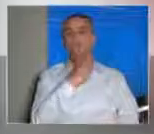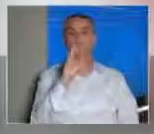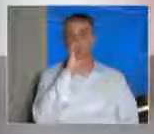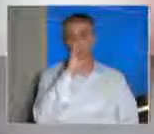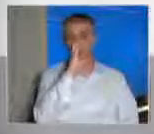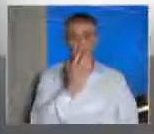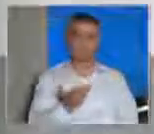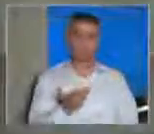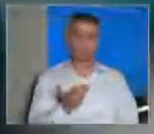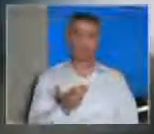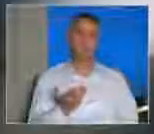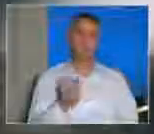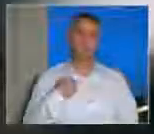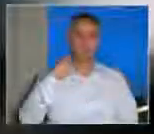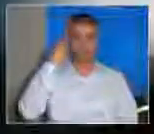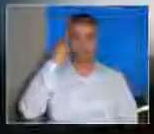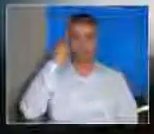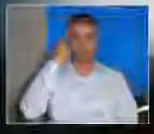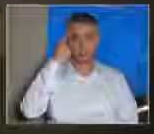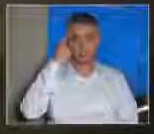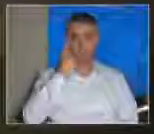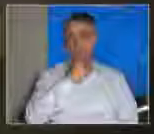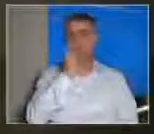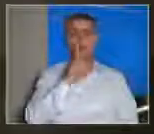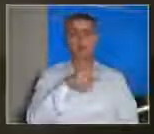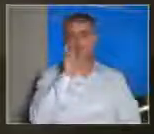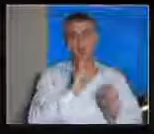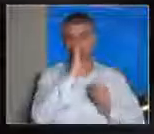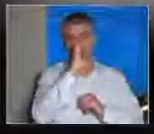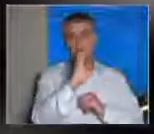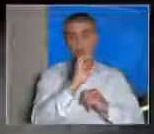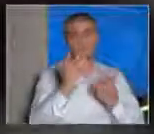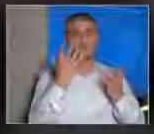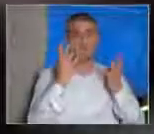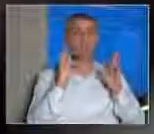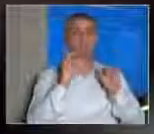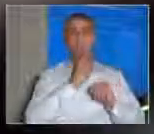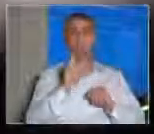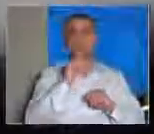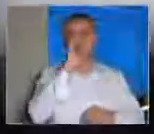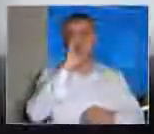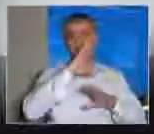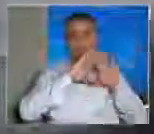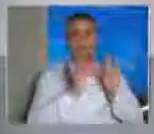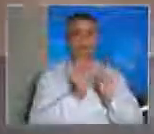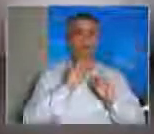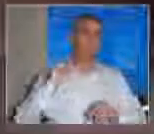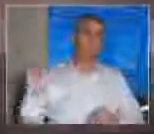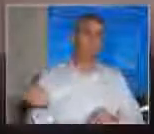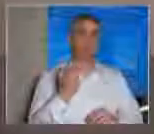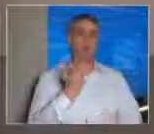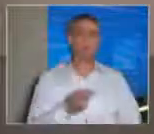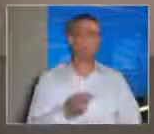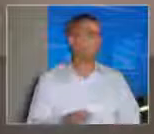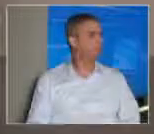צפיות. ואני חושב שמאות אלפי אנשים יראו, ויהיה עשרות מיליוני צפיות, צריך בעצם הכל בכל הסטוריז האלה.